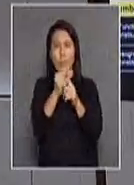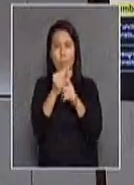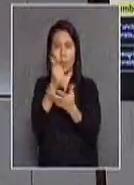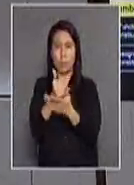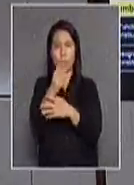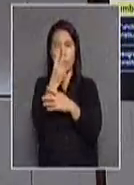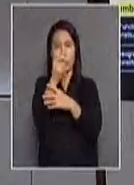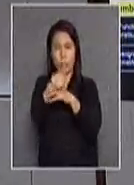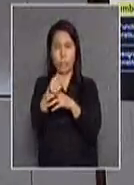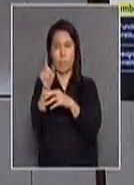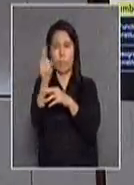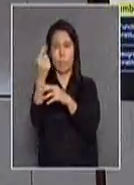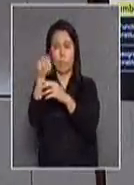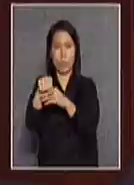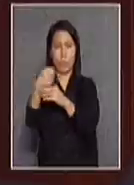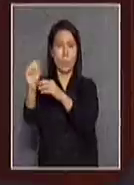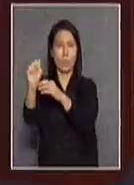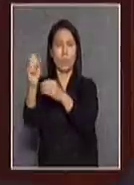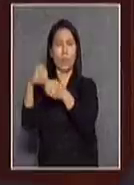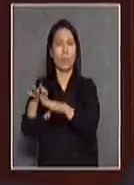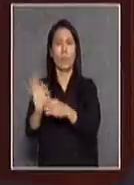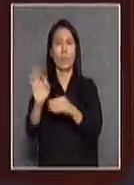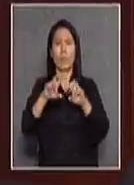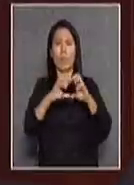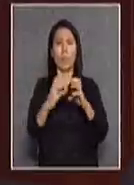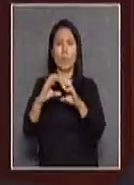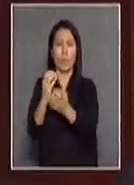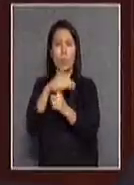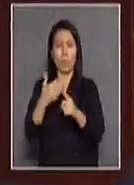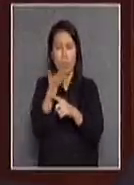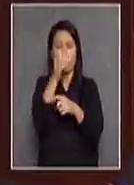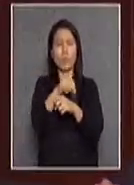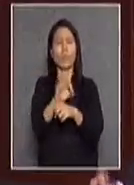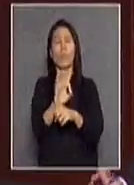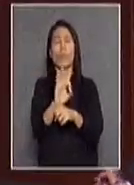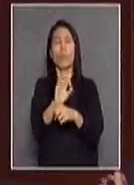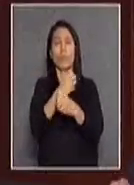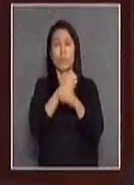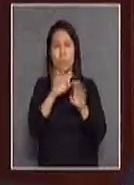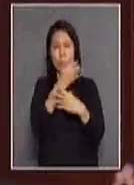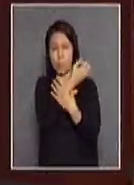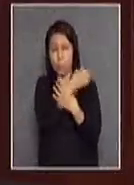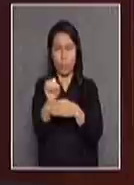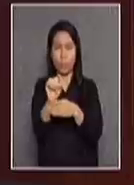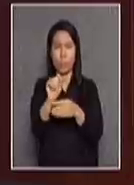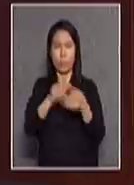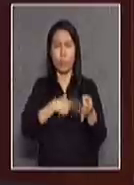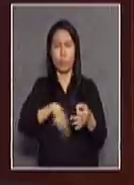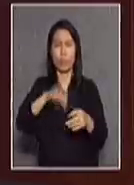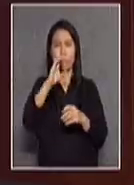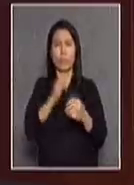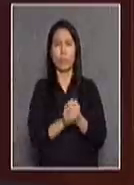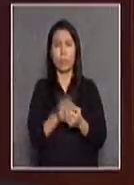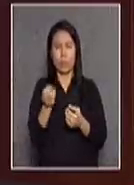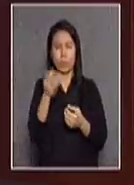成，11位反對，沒有人棄權。議題未獲得兩部分在席委員分別以過半數贊成，我宣布修正案被否決。陳志全議員，請你